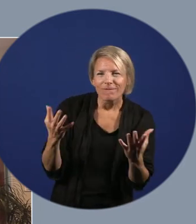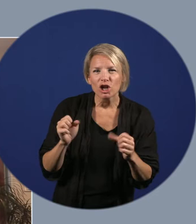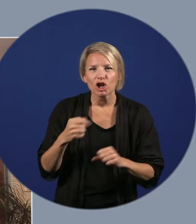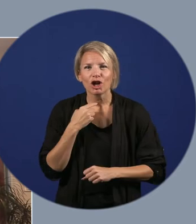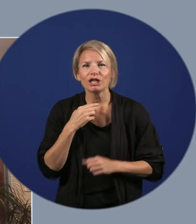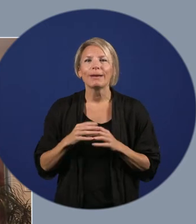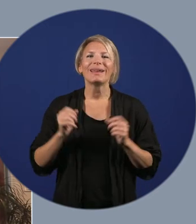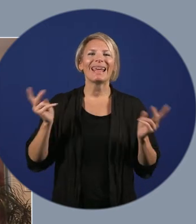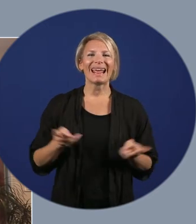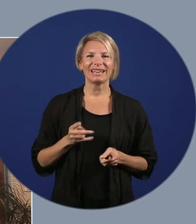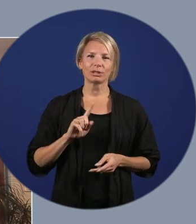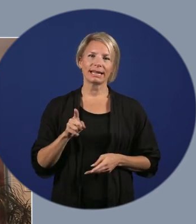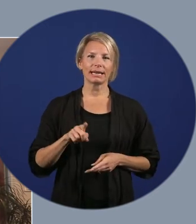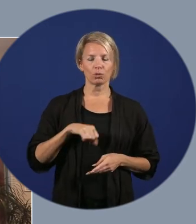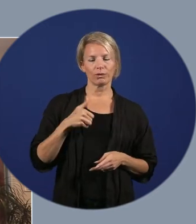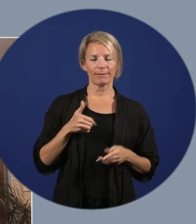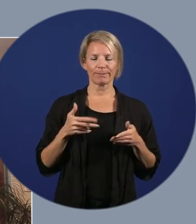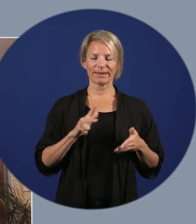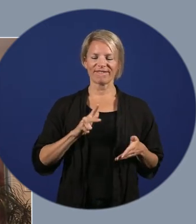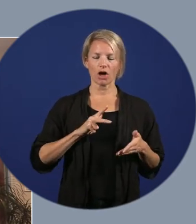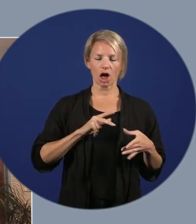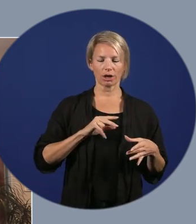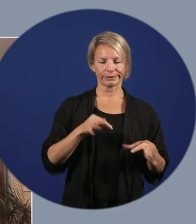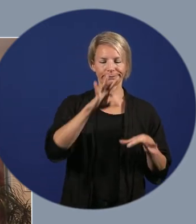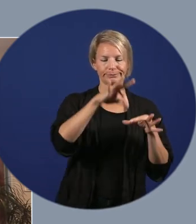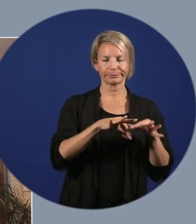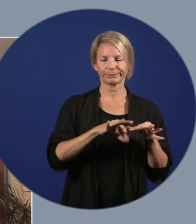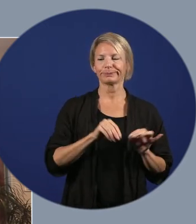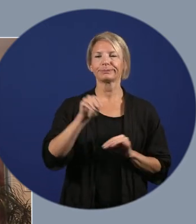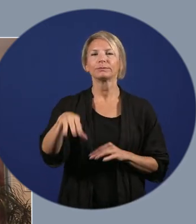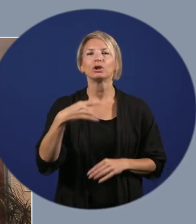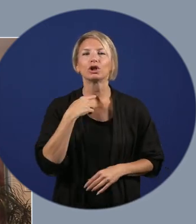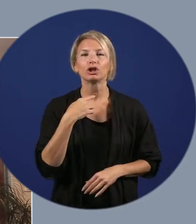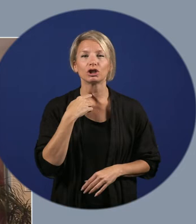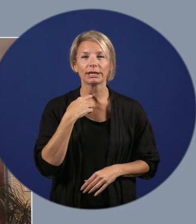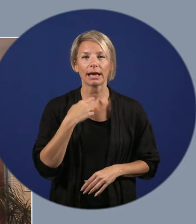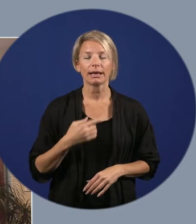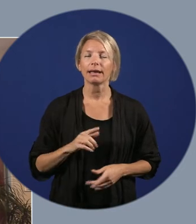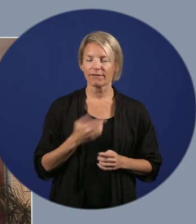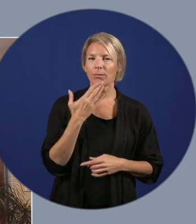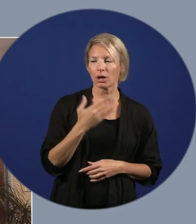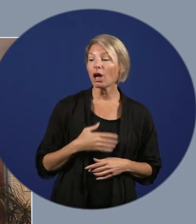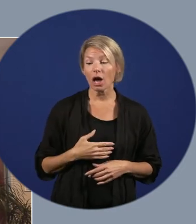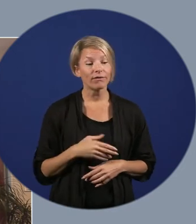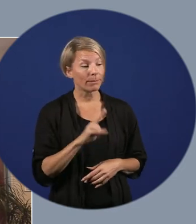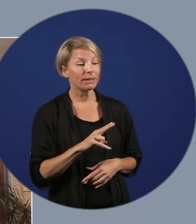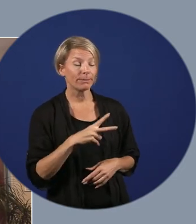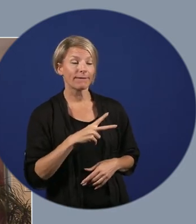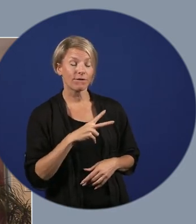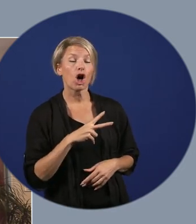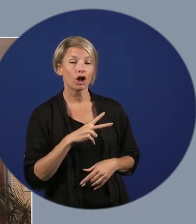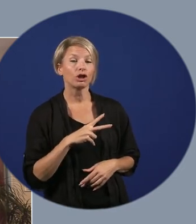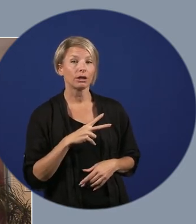bestämma själv när man väl stod där bakom. Mm. Så det var väldigt häftigt att känna på faktiskt. Det var väldigt privat faktiskt. Mm. Det var ganska skönt. Mm. Det var lugnt